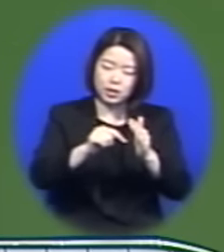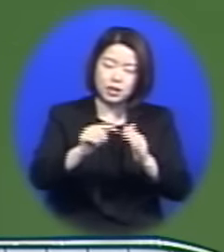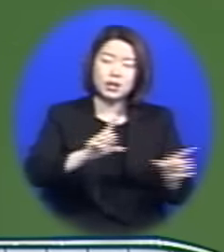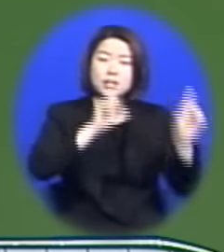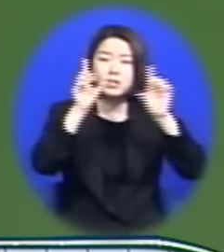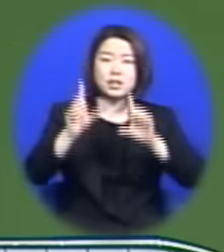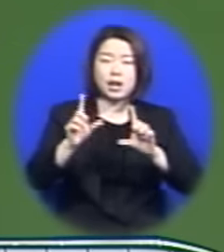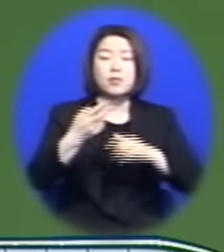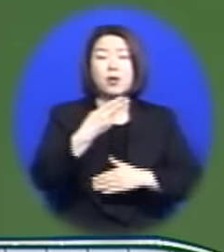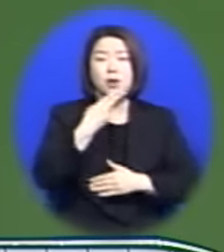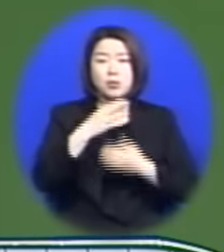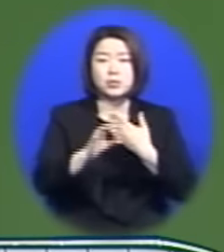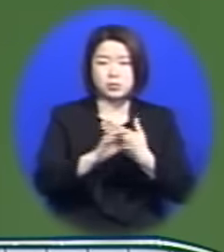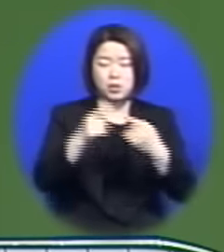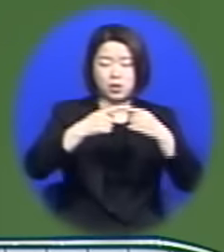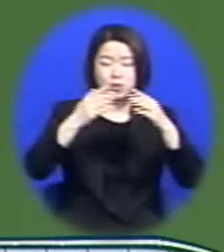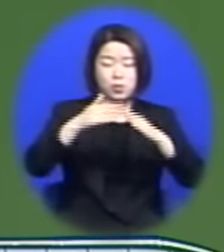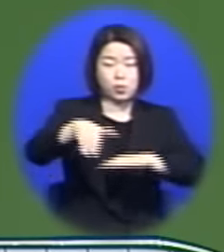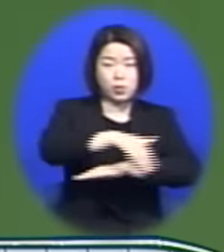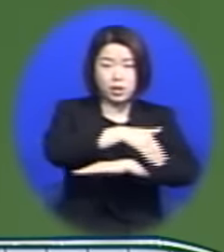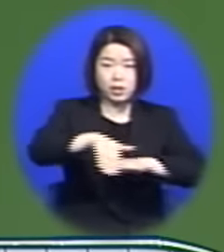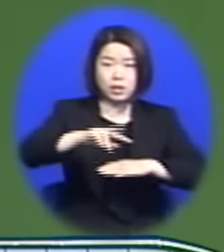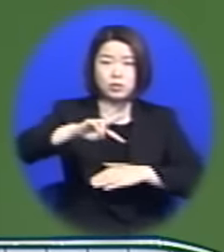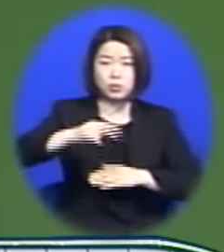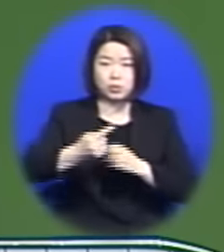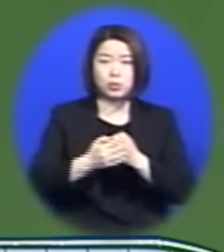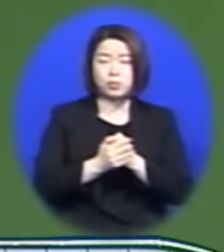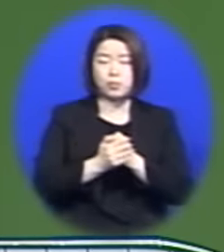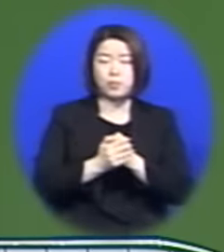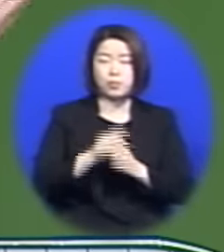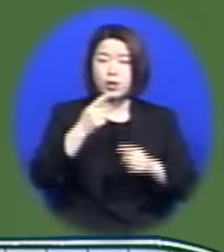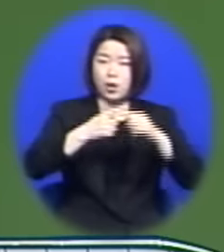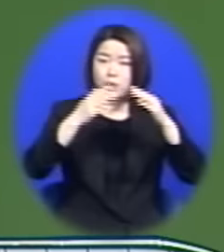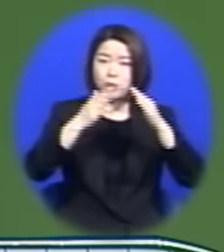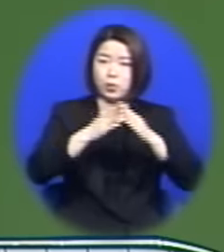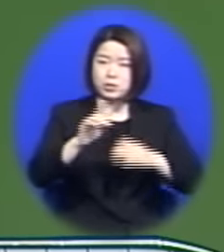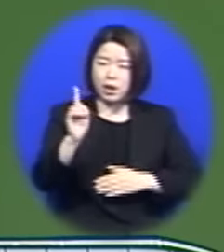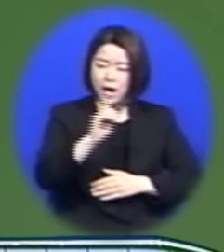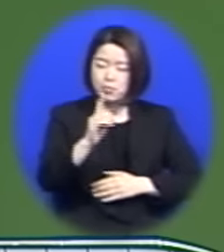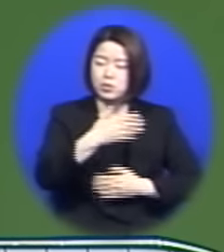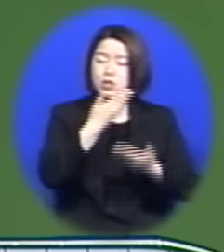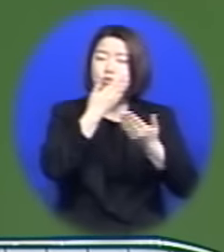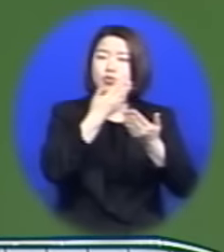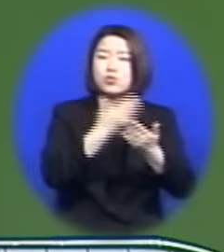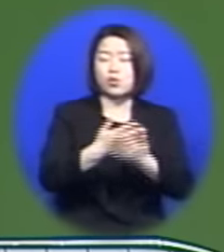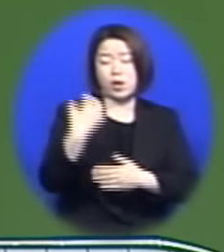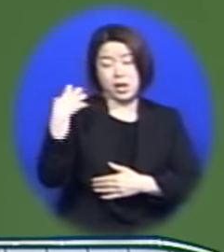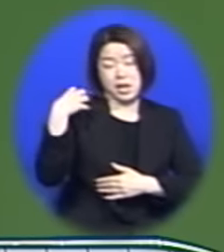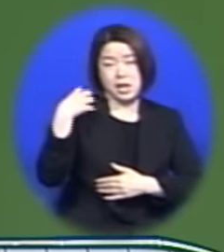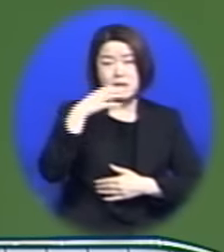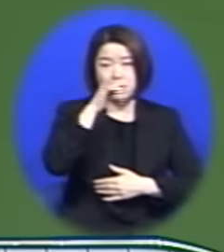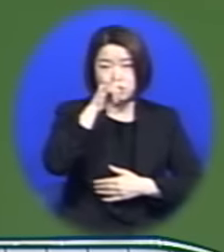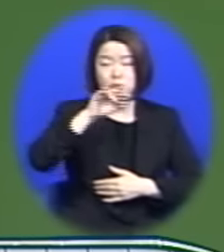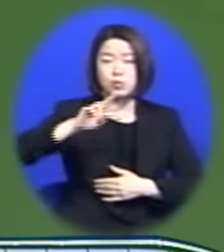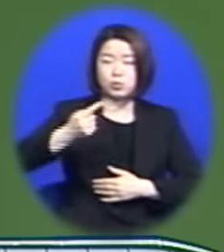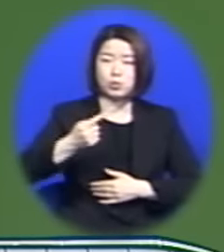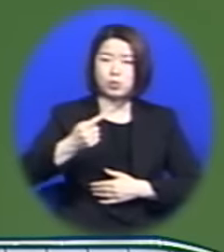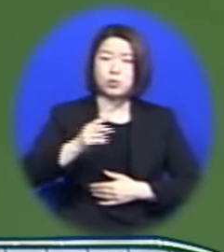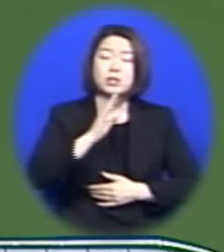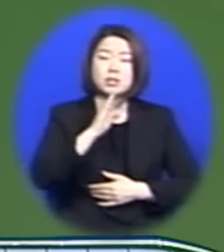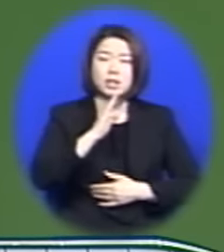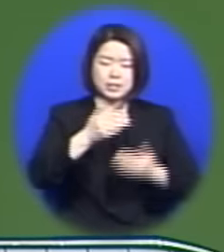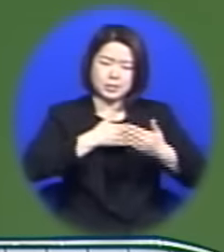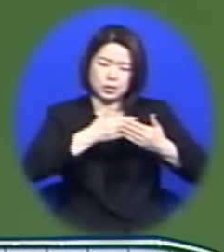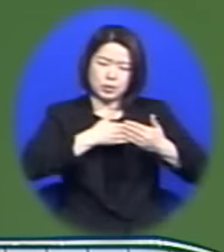없으면 교회를 다녀도 교회에서 아리 중한 직분을 맡았어도 그는 사실